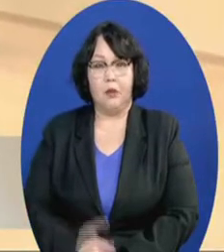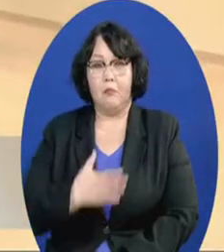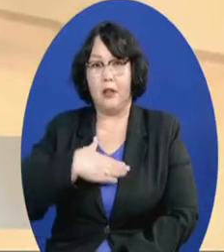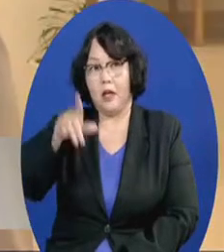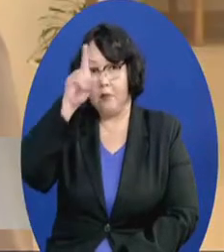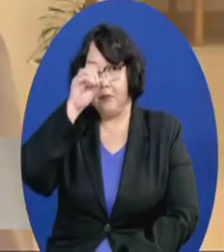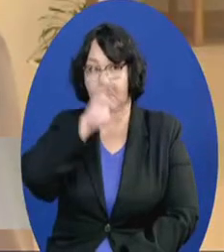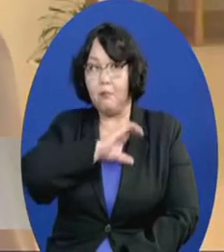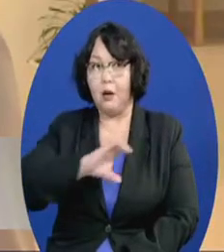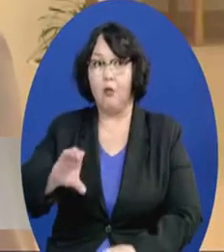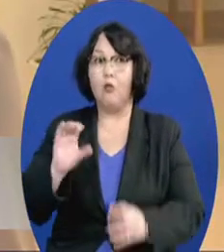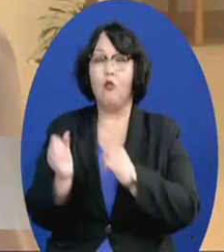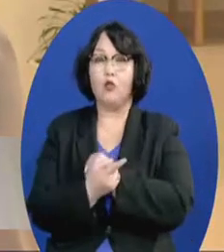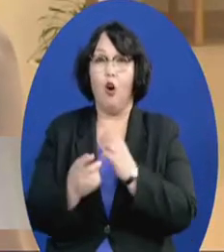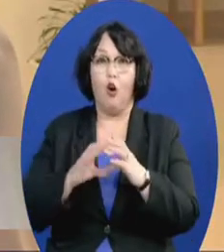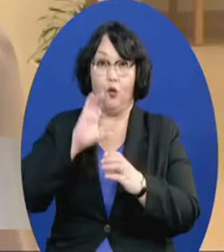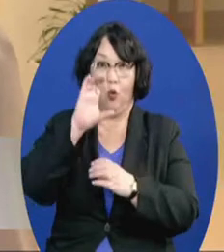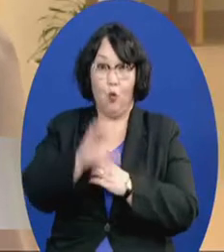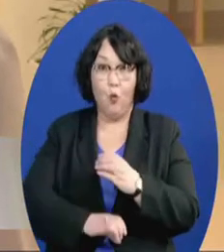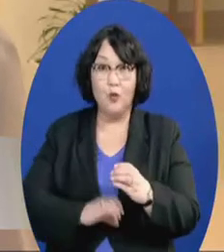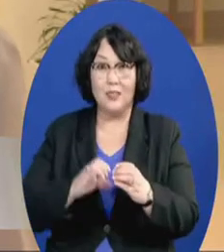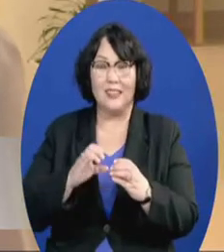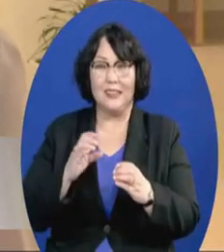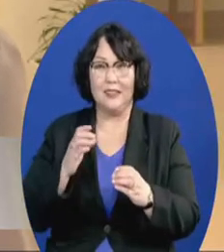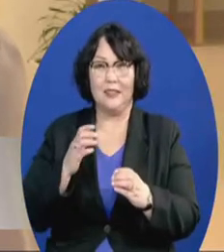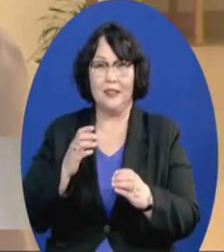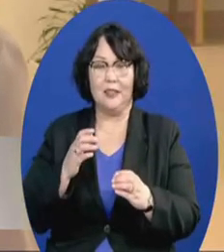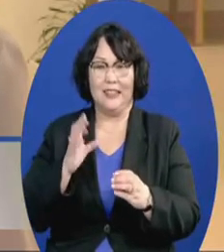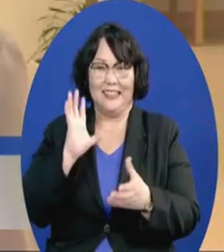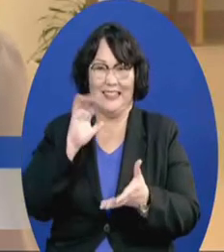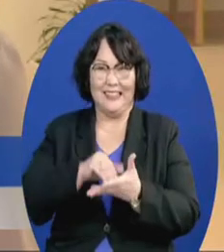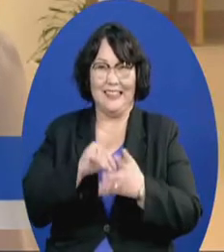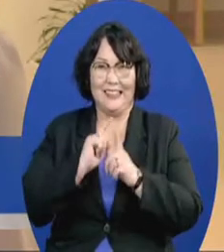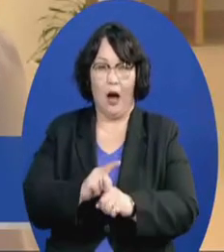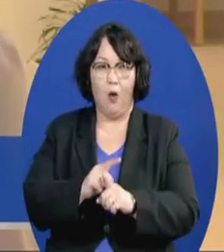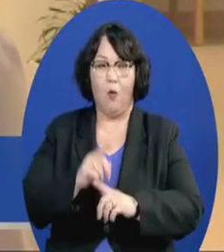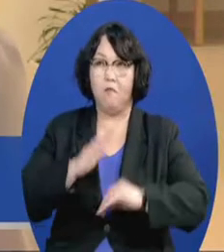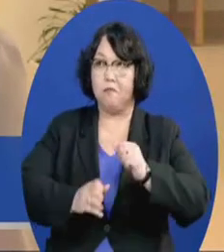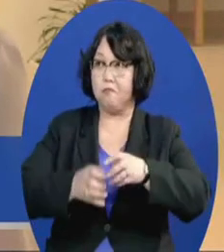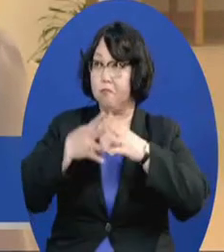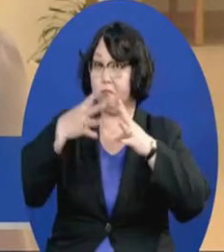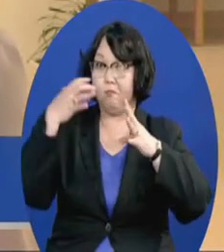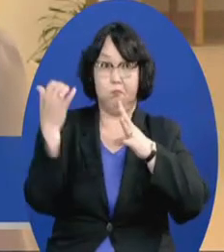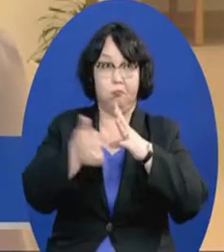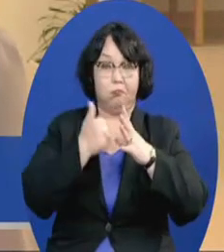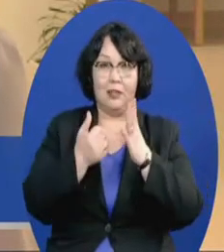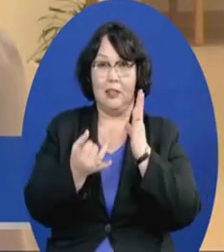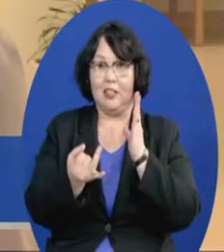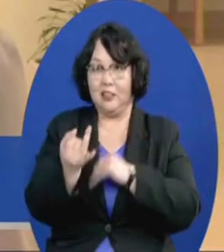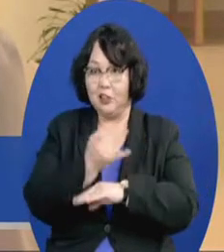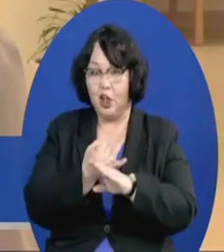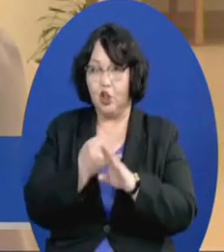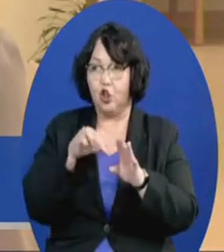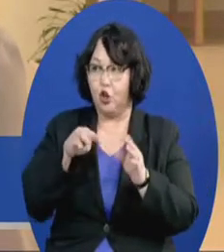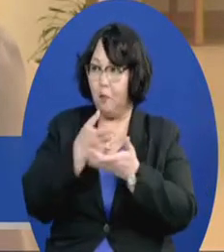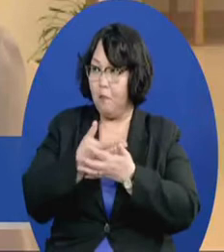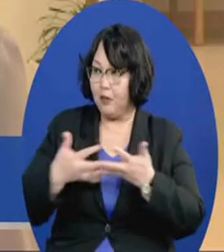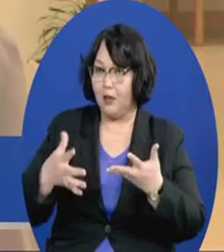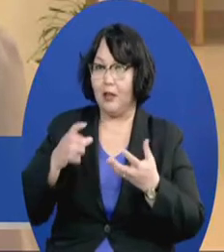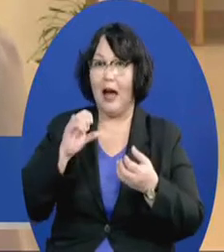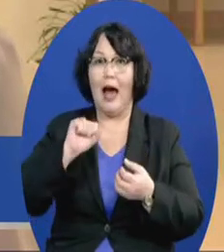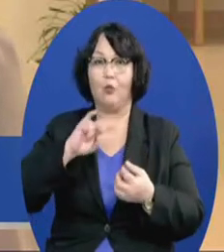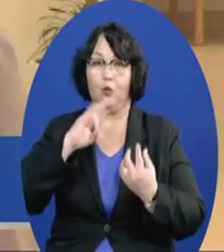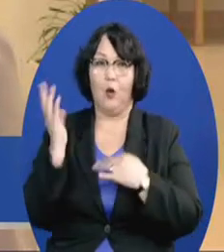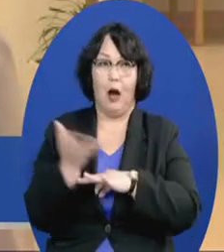Манай эмнэлгийн онцлог гэвэл яг олон улсын стандартад таарсан байрлал, байгууламж, инженерийн тоног төхөөрөмж, аюулгүй ажиллагааг